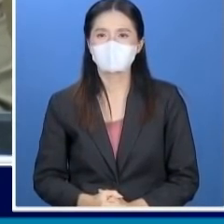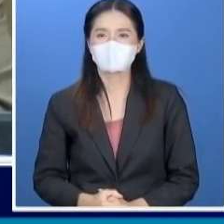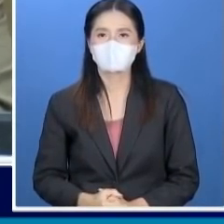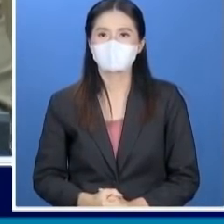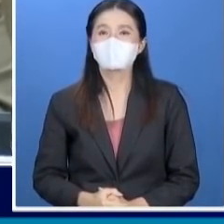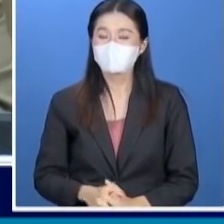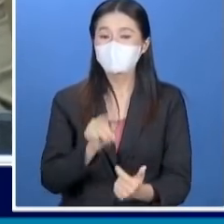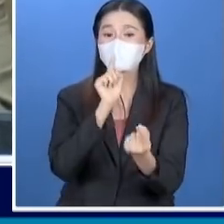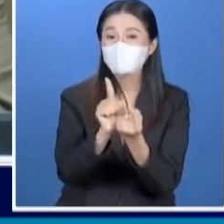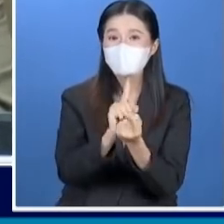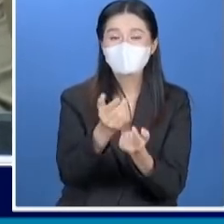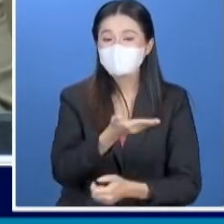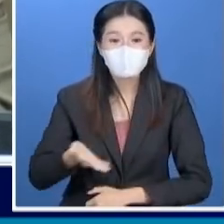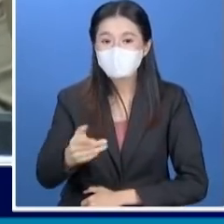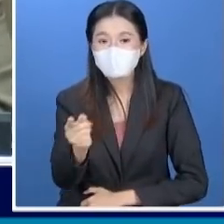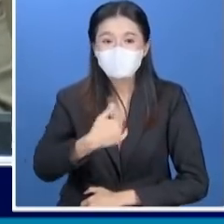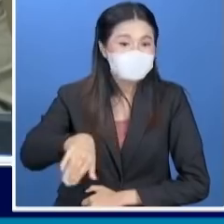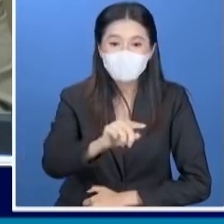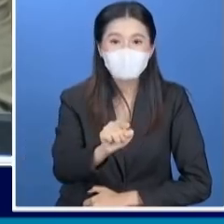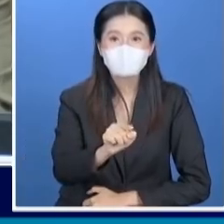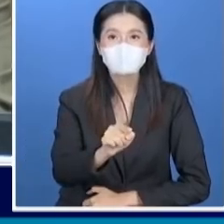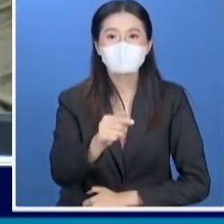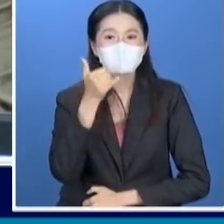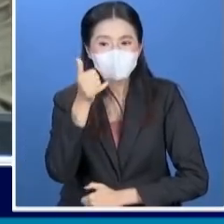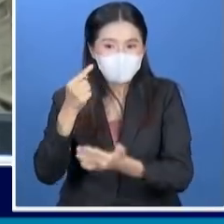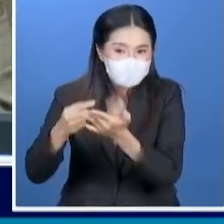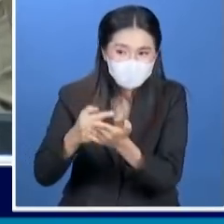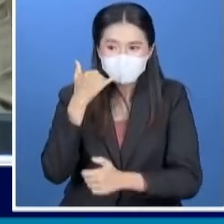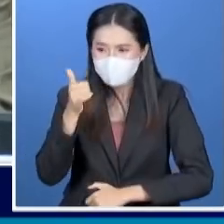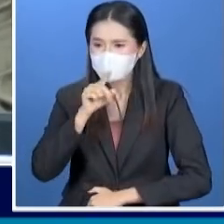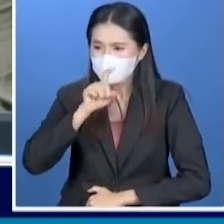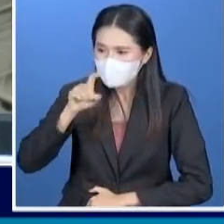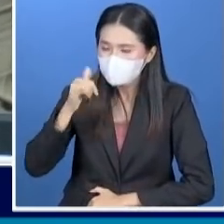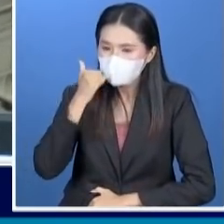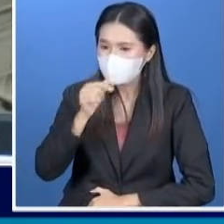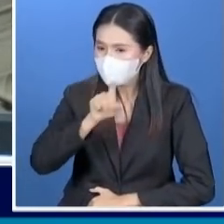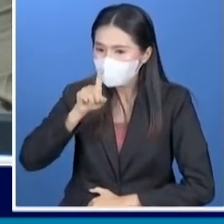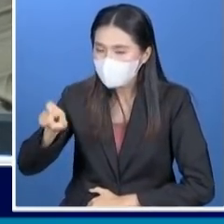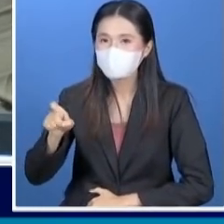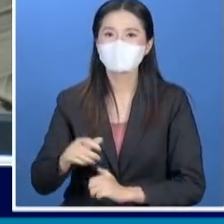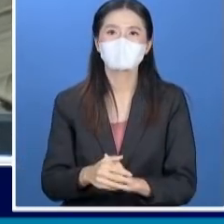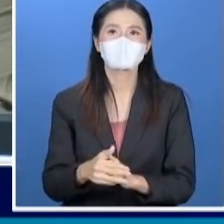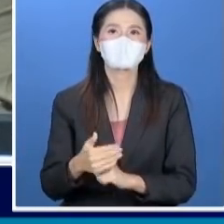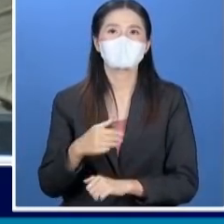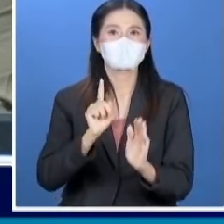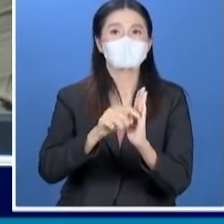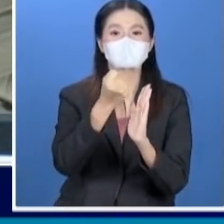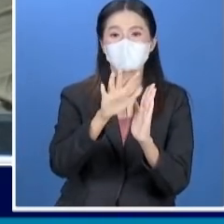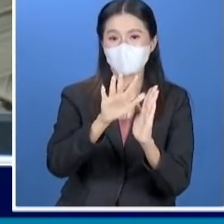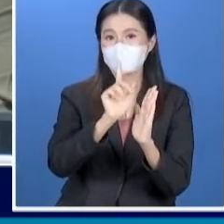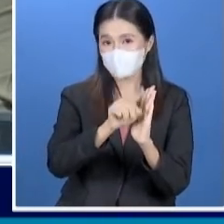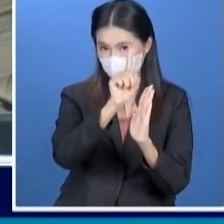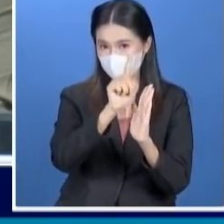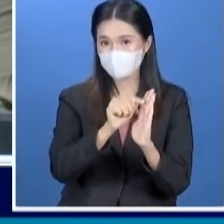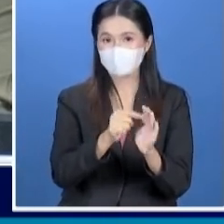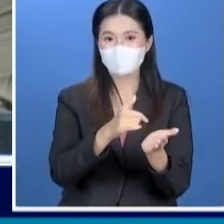แล้วก็หลังจากเกิดเหตุก็ทุกคนก็โทรปรึกษาผู้รู้ทั้งหลายใน15นาทีแรกหลังจ